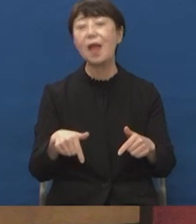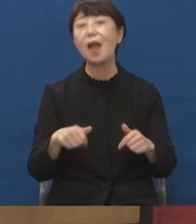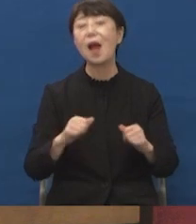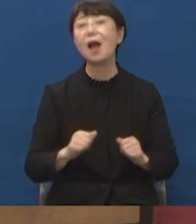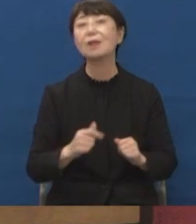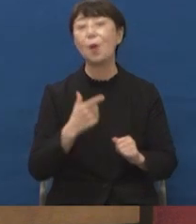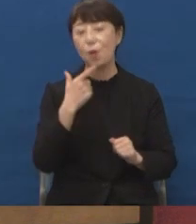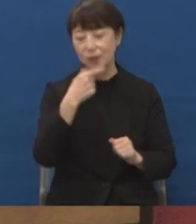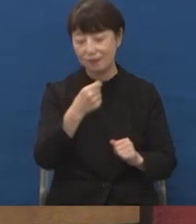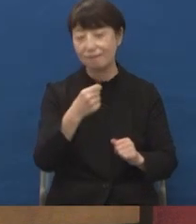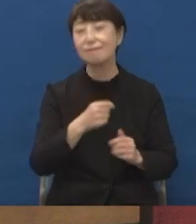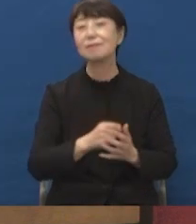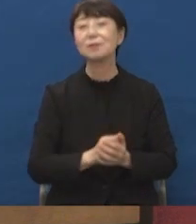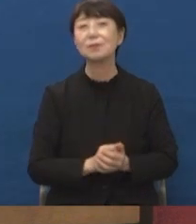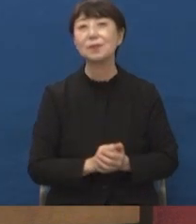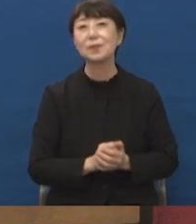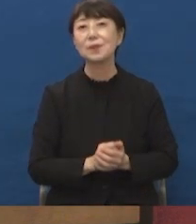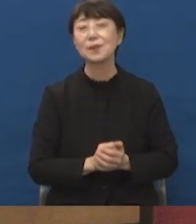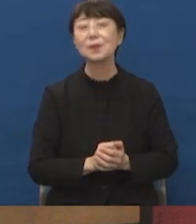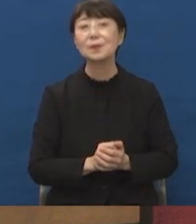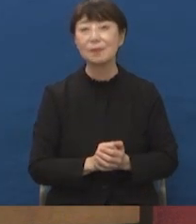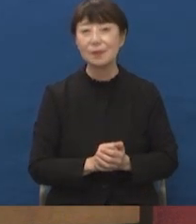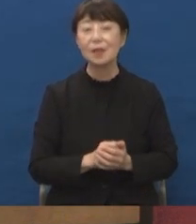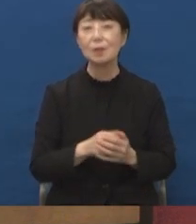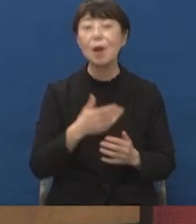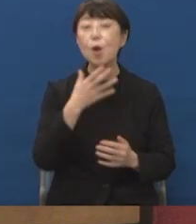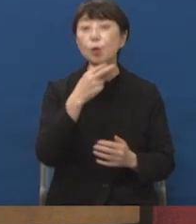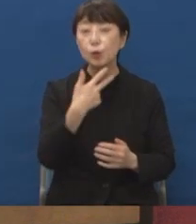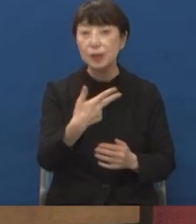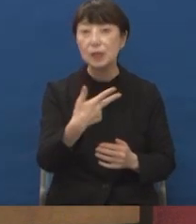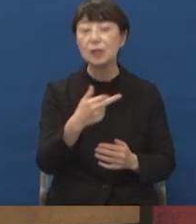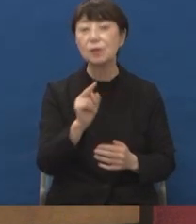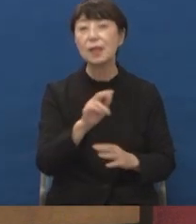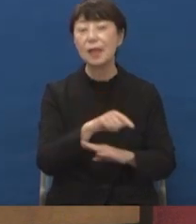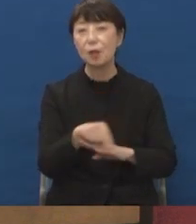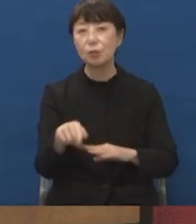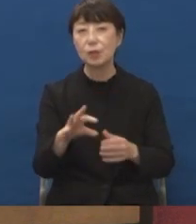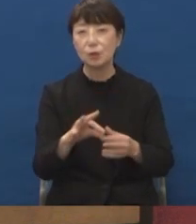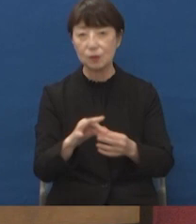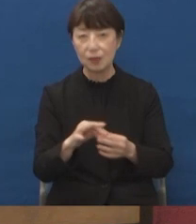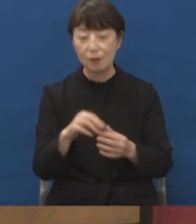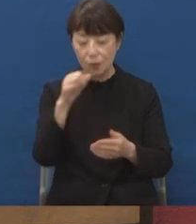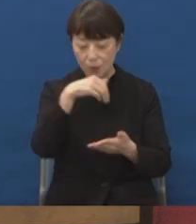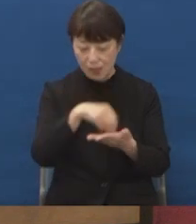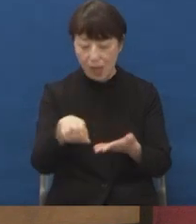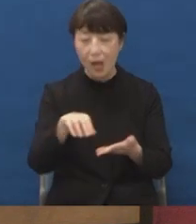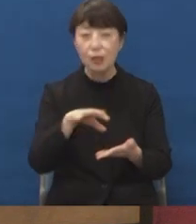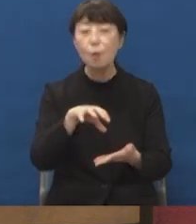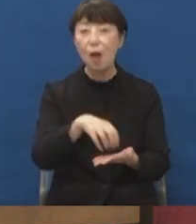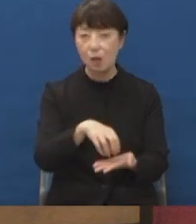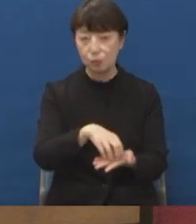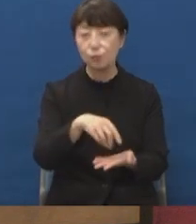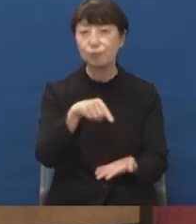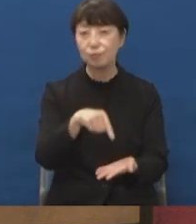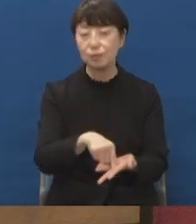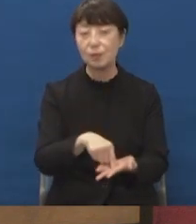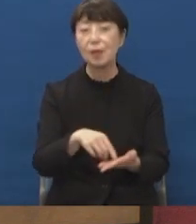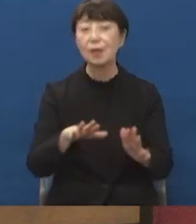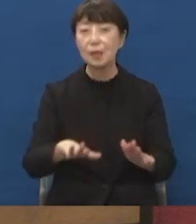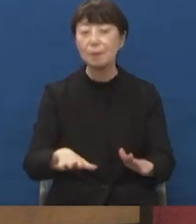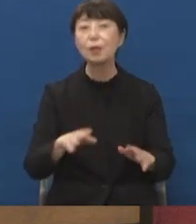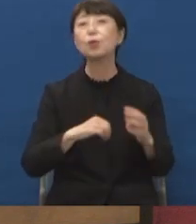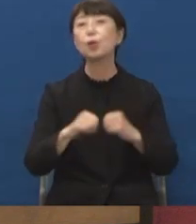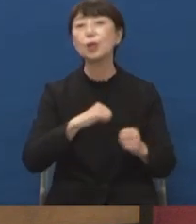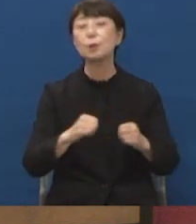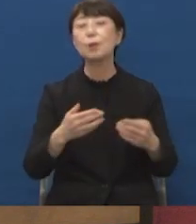層的支援体制の構築をはじめとした福祉施策については、予算にも含まれる現在の取り組みはもちろん必要であり、重要